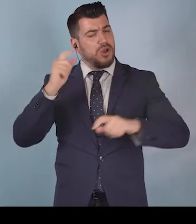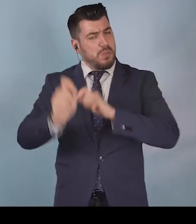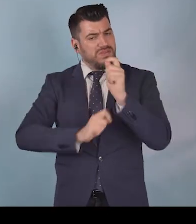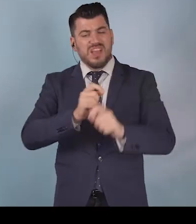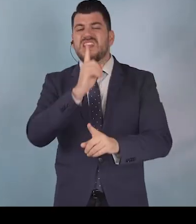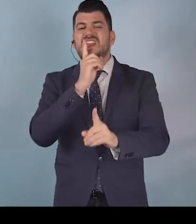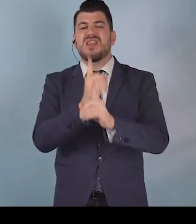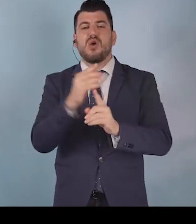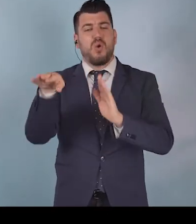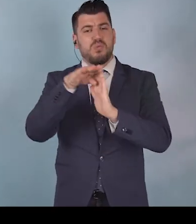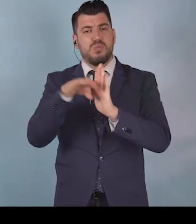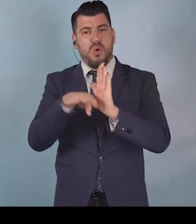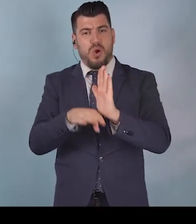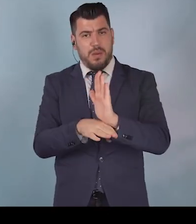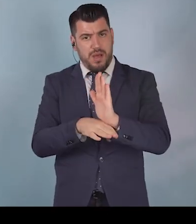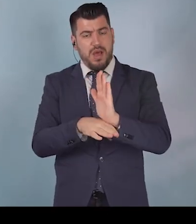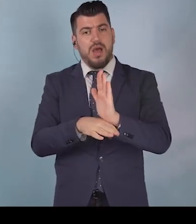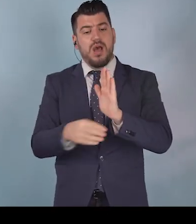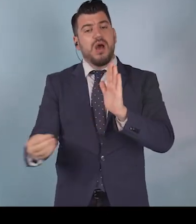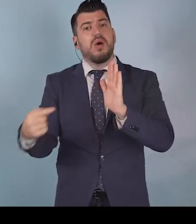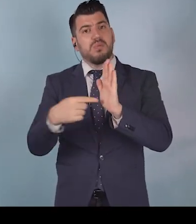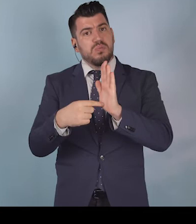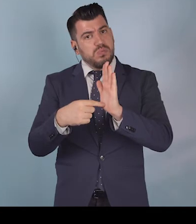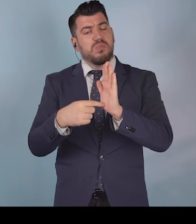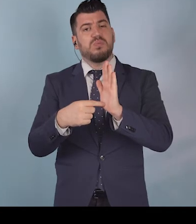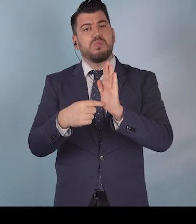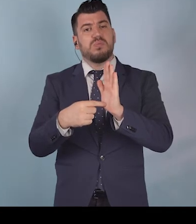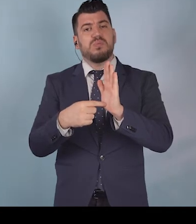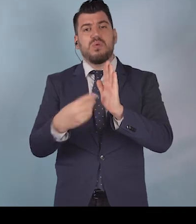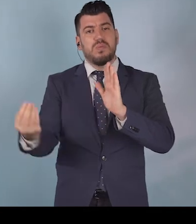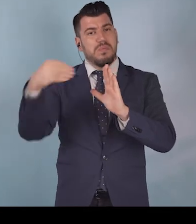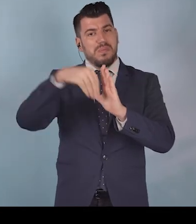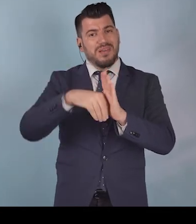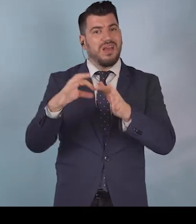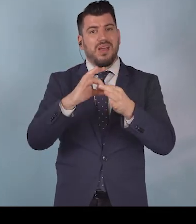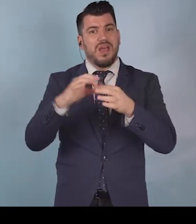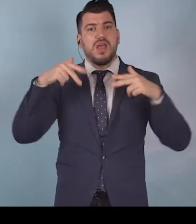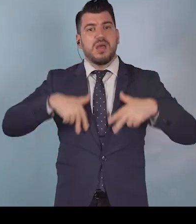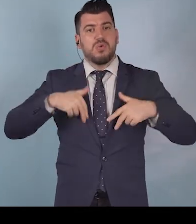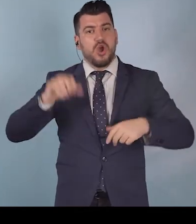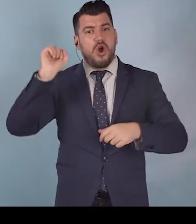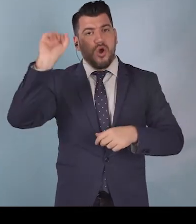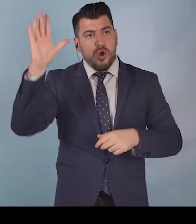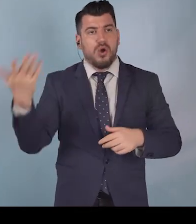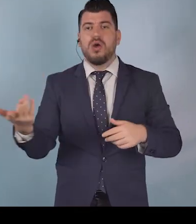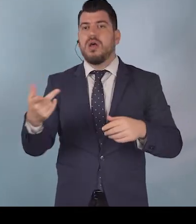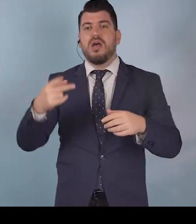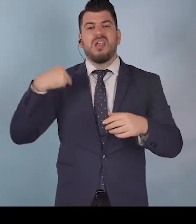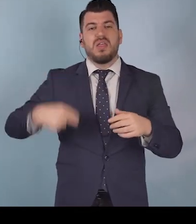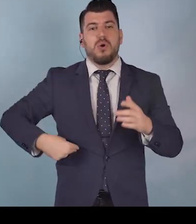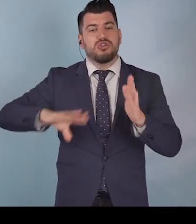project μέσα σε αυτό που θα αφορά τα πάντα, θα αφορεί από το Υπουργείο Εξωτερικών, θα αφορά τους δημόσιους υπαλλήλους